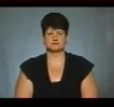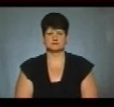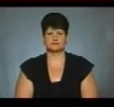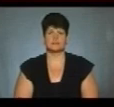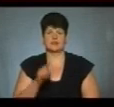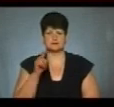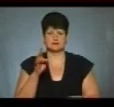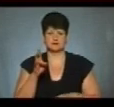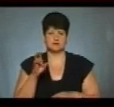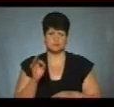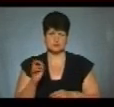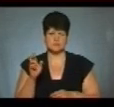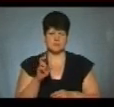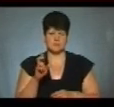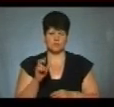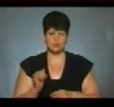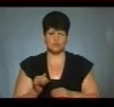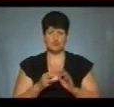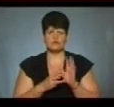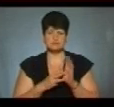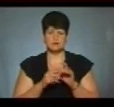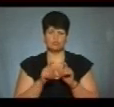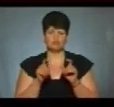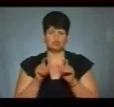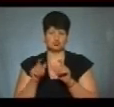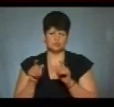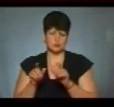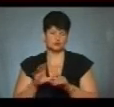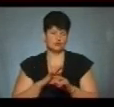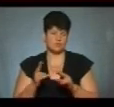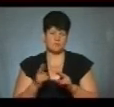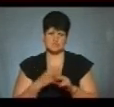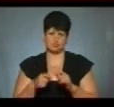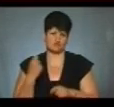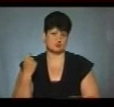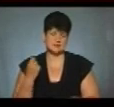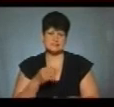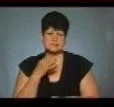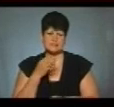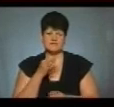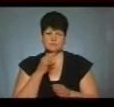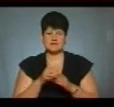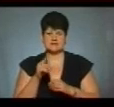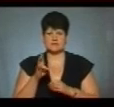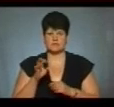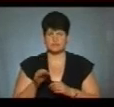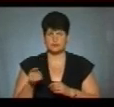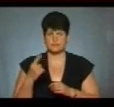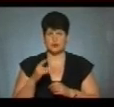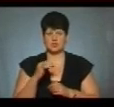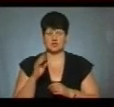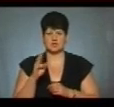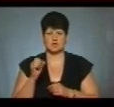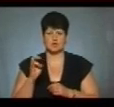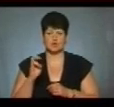Зовнішнє незалежне оцінювання з біології у 8 пунктах відбулося без порушень, повідомив відповідальний за ЗНО на Тернопільщині Юрій